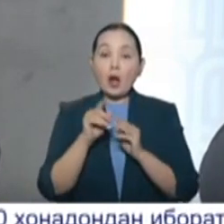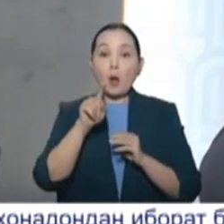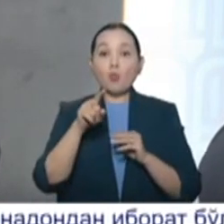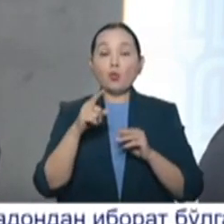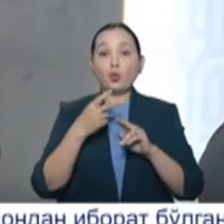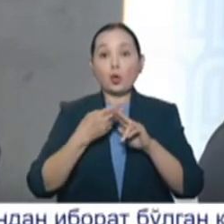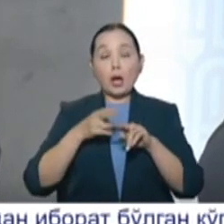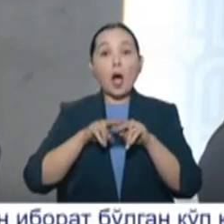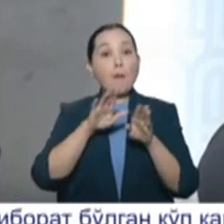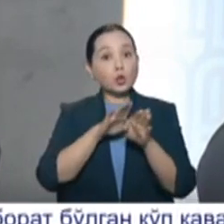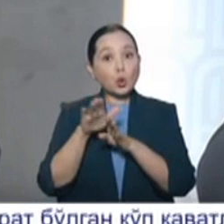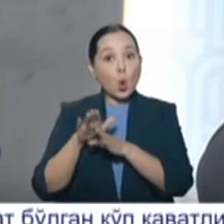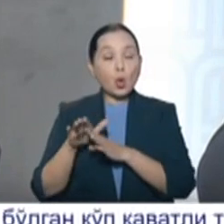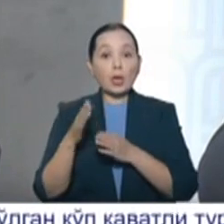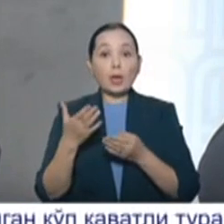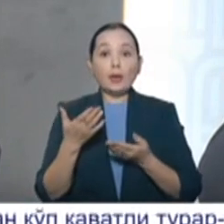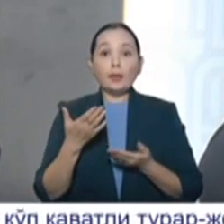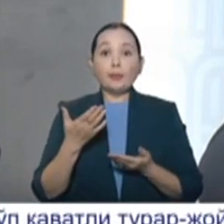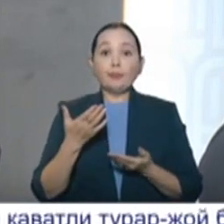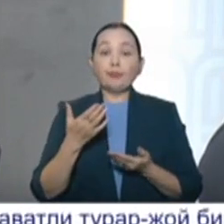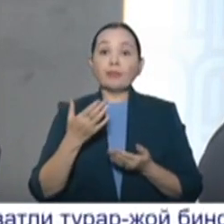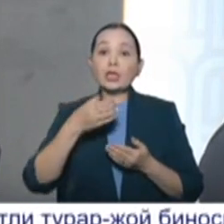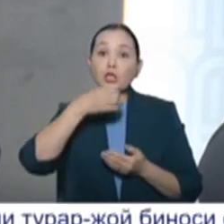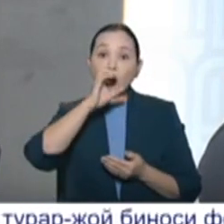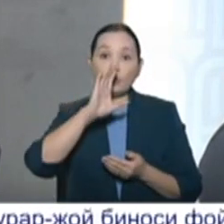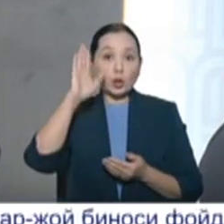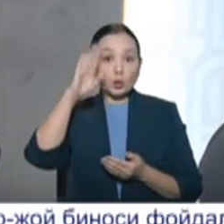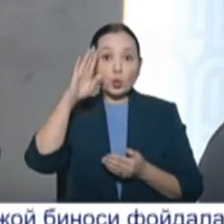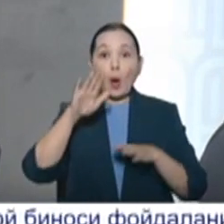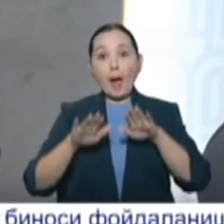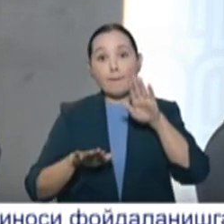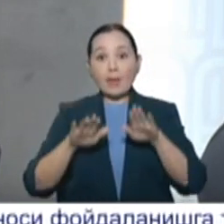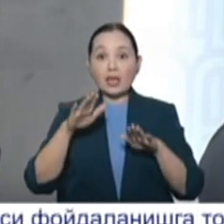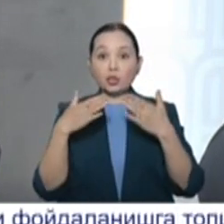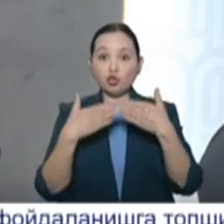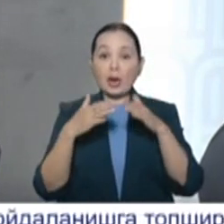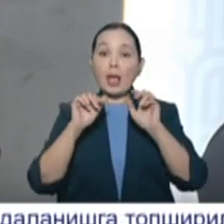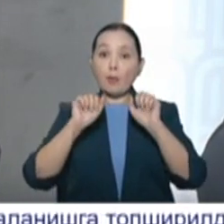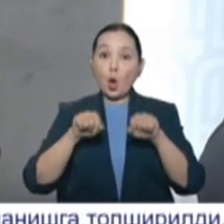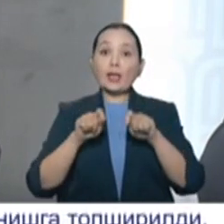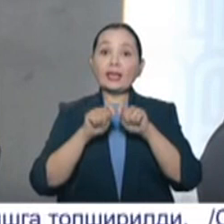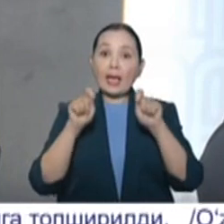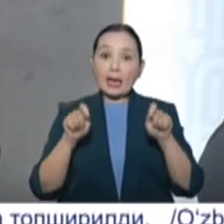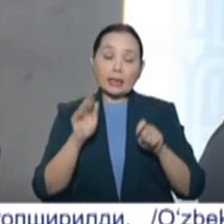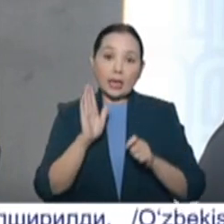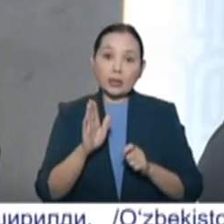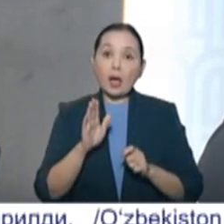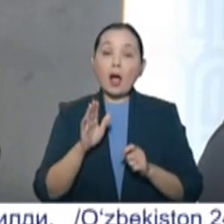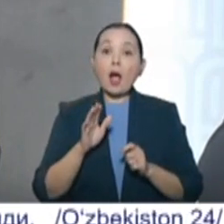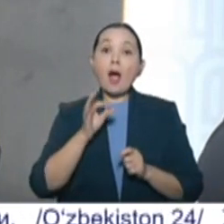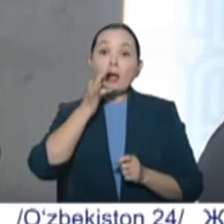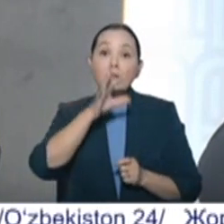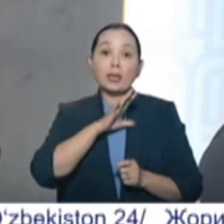va to'liq shu ichimlik suvni balansini chiqarishga bizda imkoniyat yaratadi. Bu